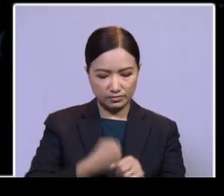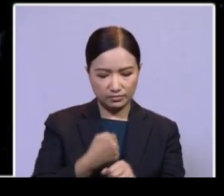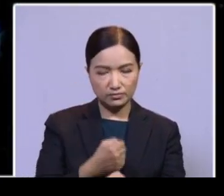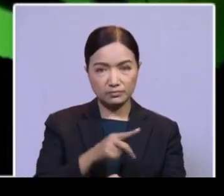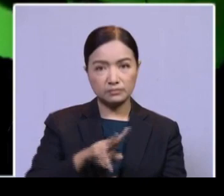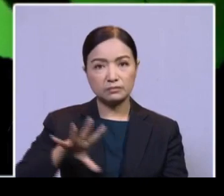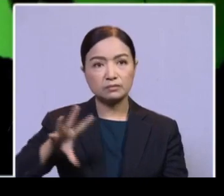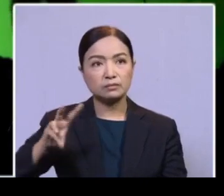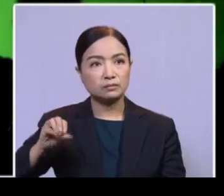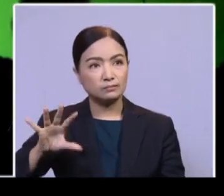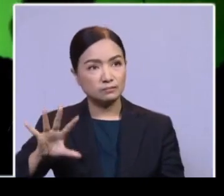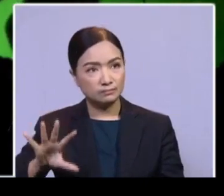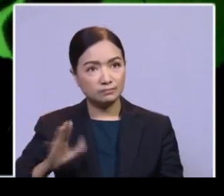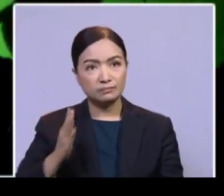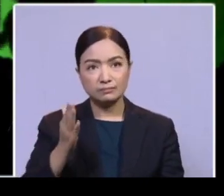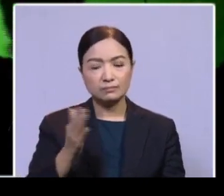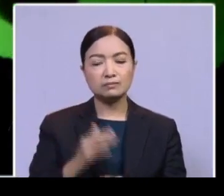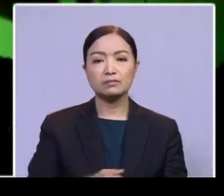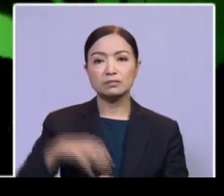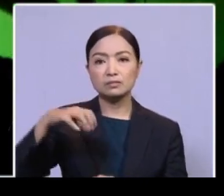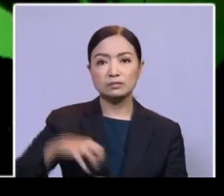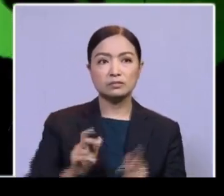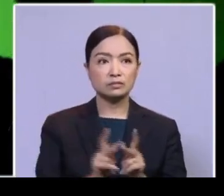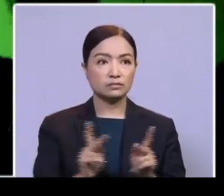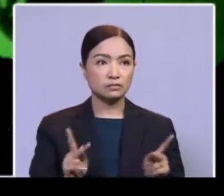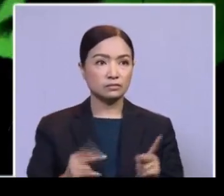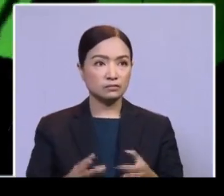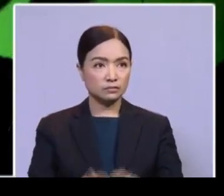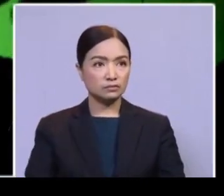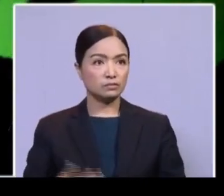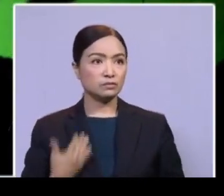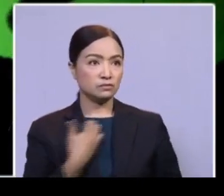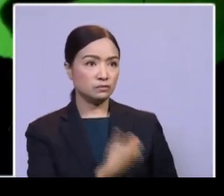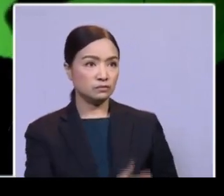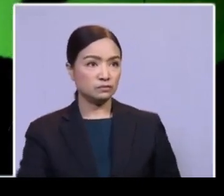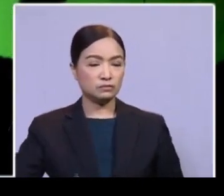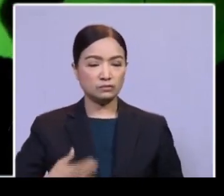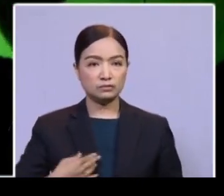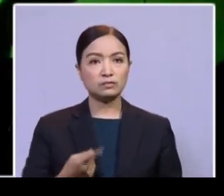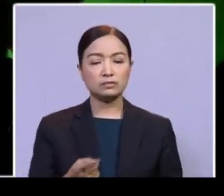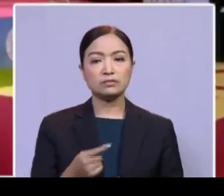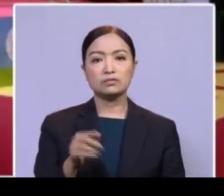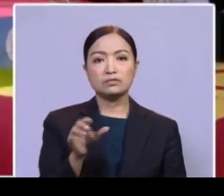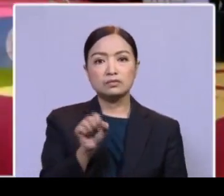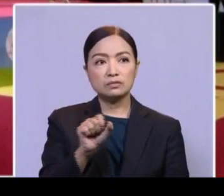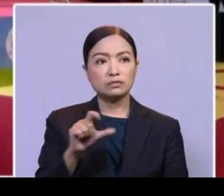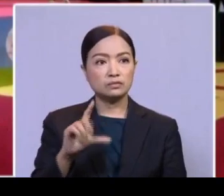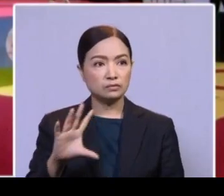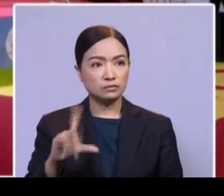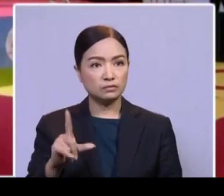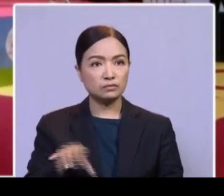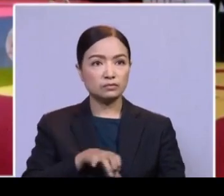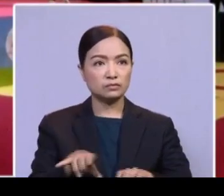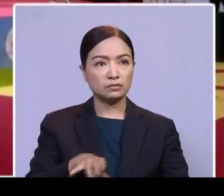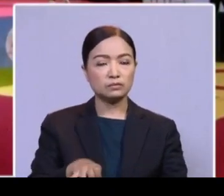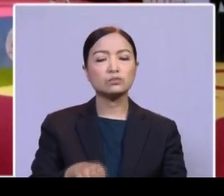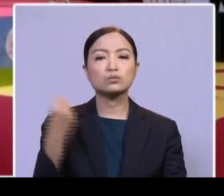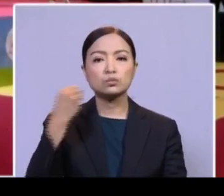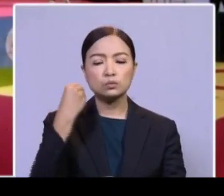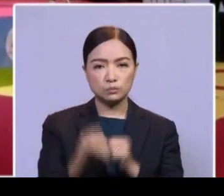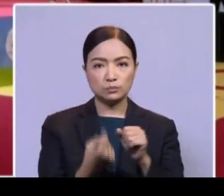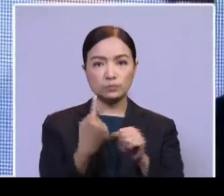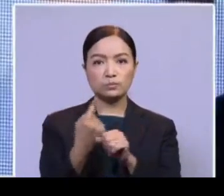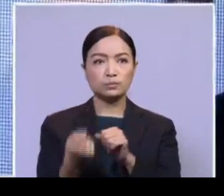2565ซึ่งสำนักงานคณะกรรมการสุขภาพแห่งชาติหรือสชและภาคีเครือข่ายจัดขึ้นทุกปีตาม